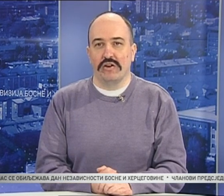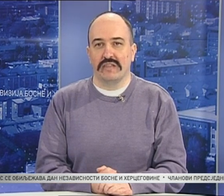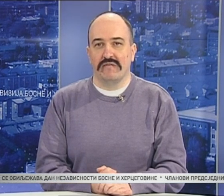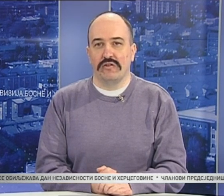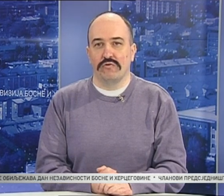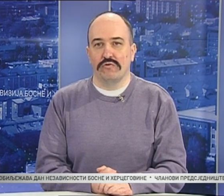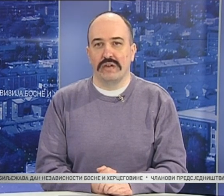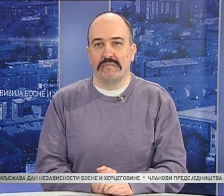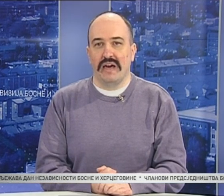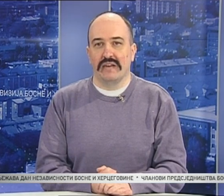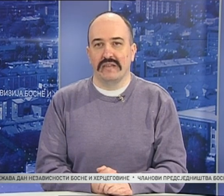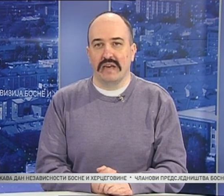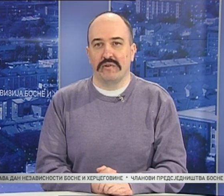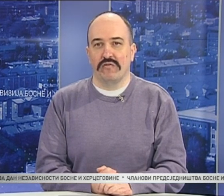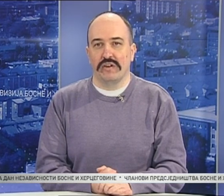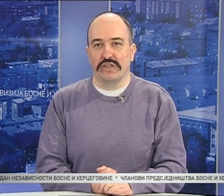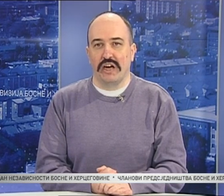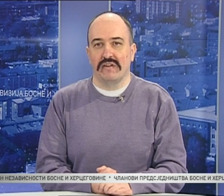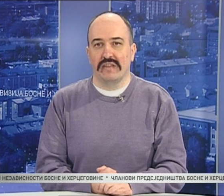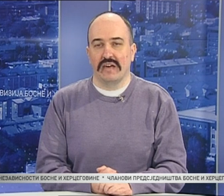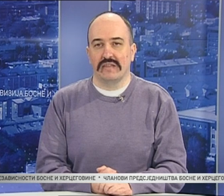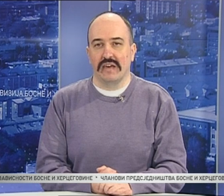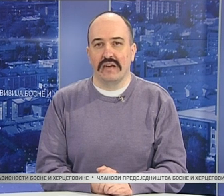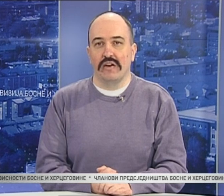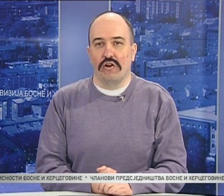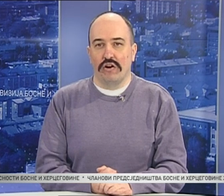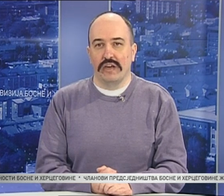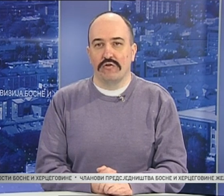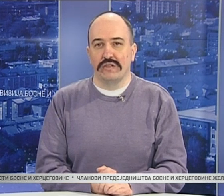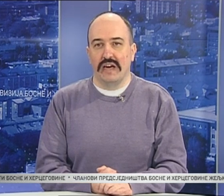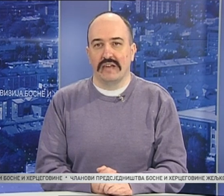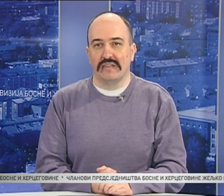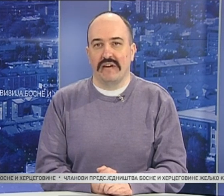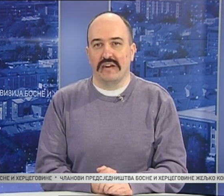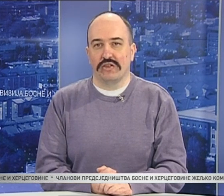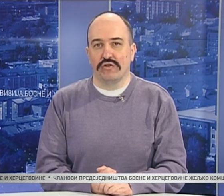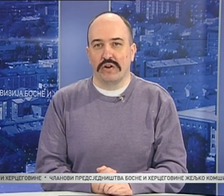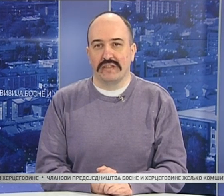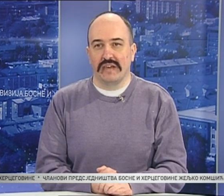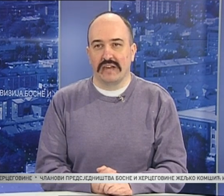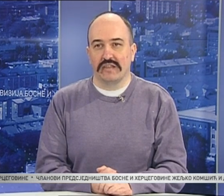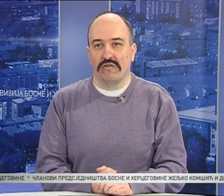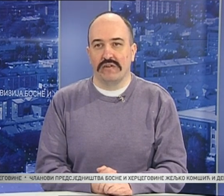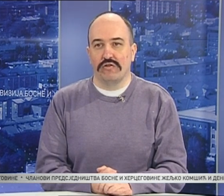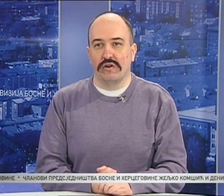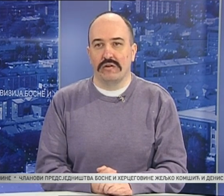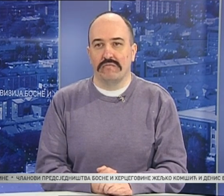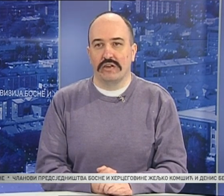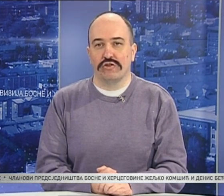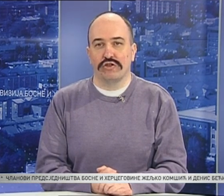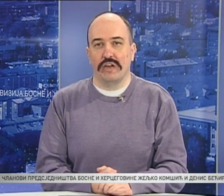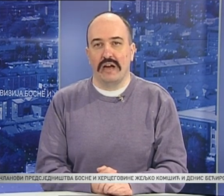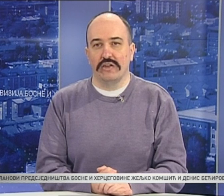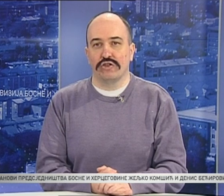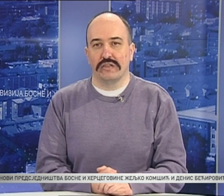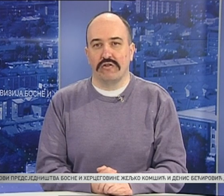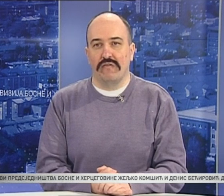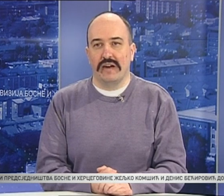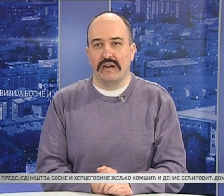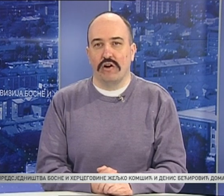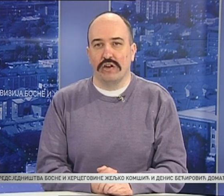treba ostaviti u drugi plan i zapravo rješavati kad se one krucijalne stvari riješe u Bosni i Hercegovini. To je nešto što ja